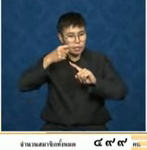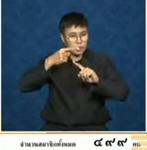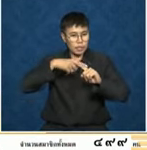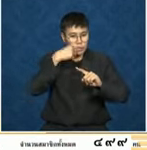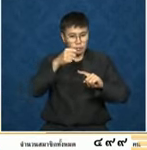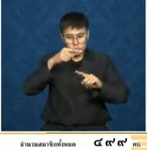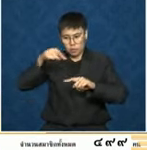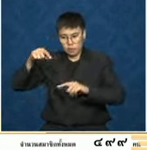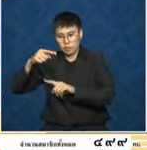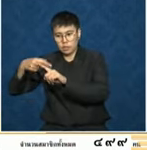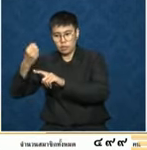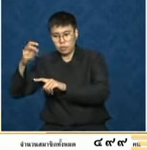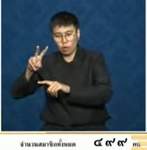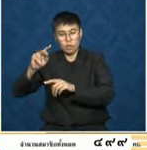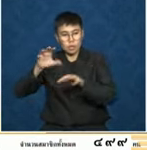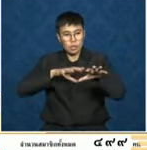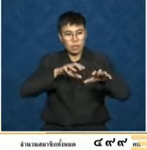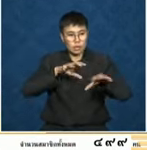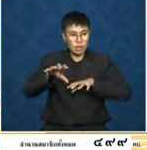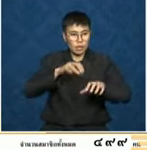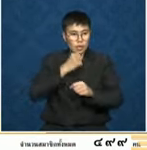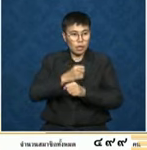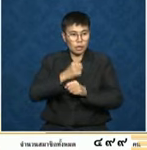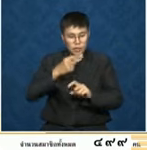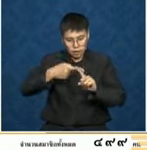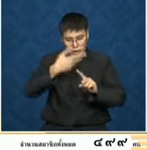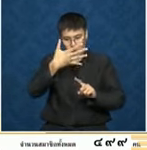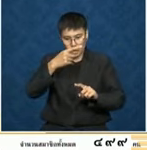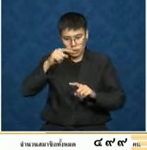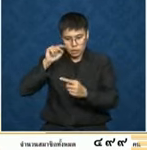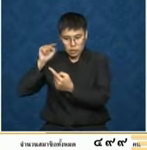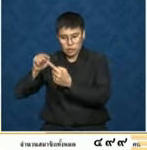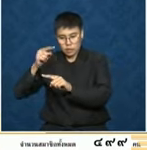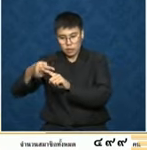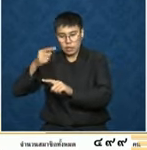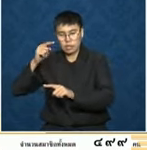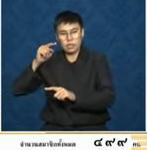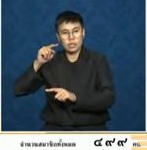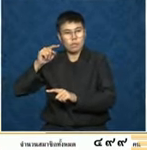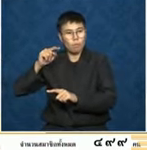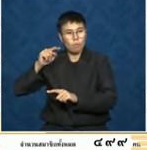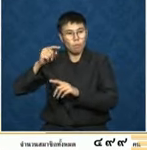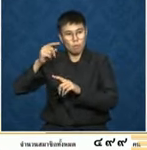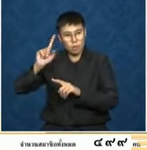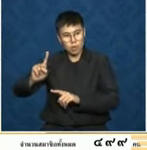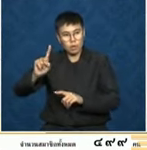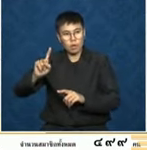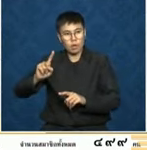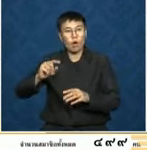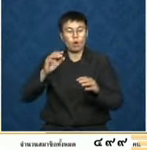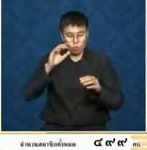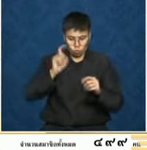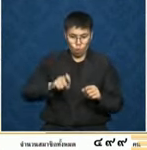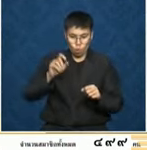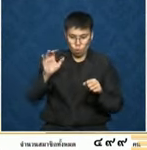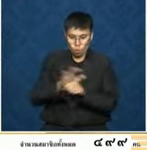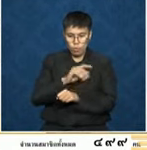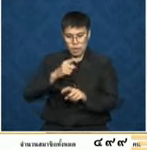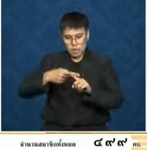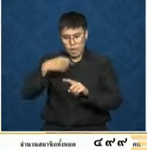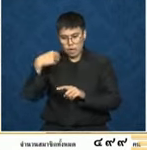แล้วก็จัดทำนะครับในช่วงมกราถึงพฤษภาแล้วก็อนุมัติให้เสร็จก่อนสิ้นเดือนกันยานะครับซึ่งอันเ